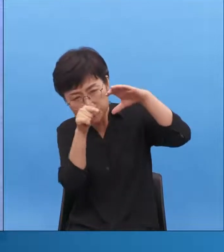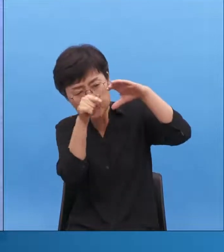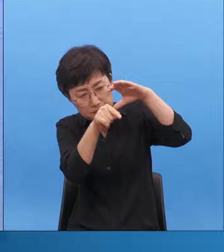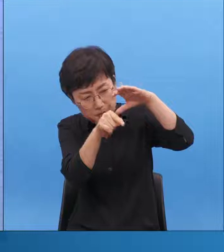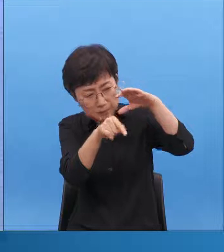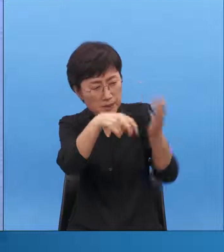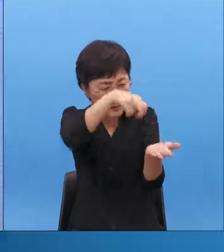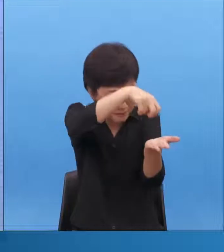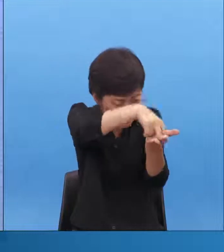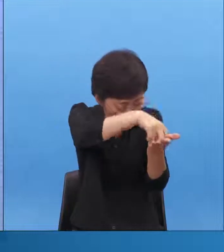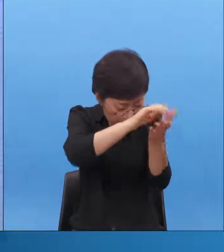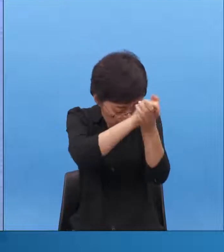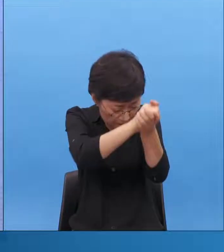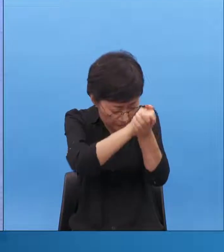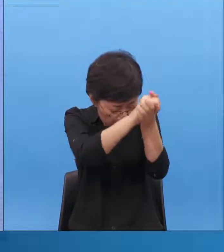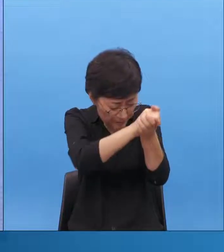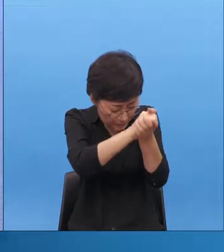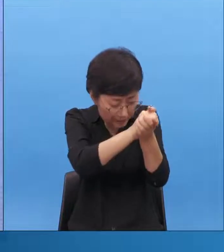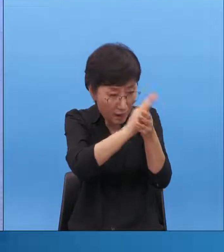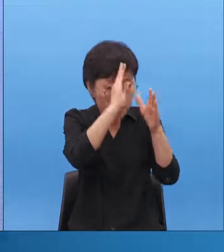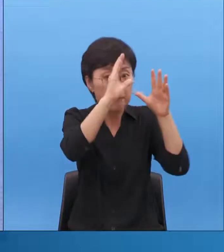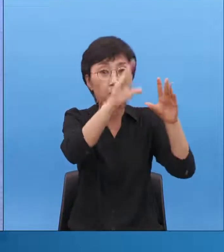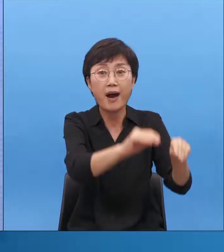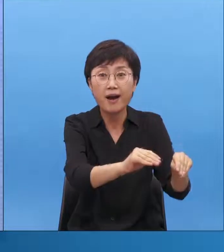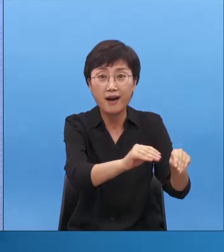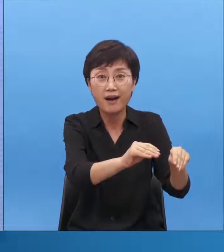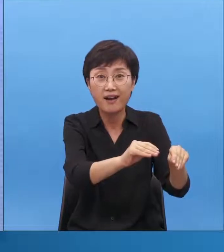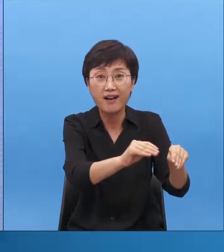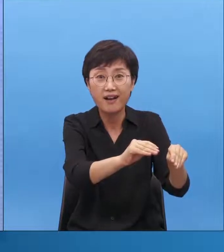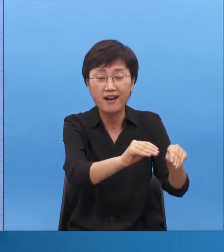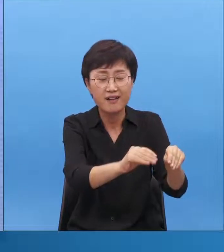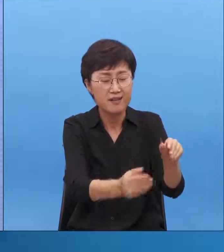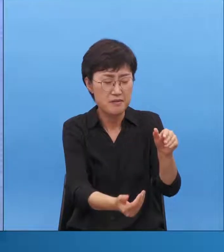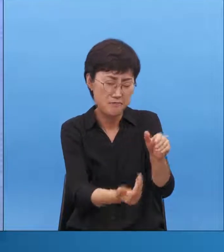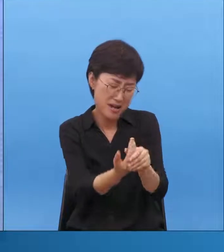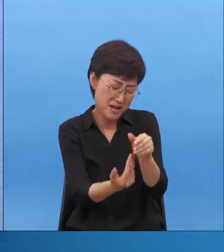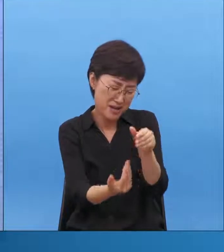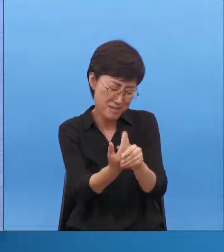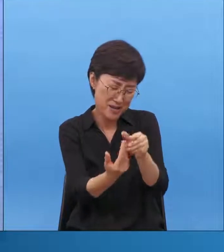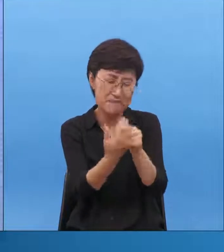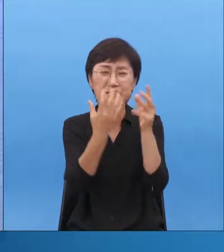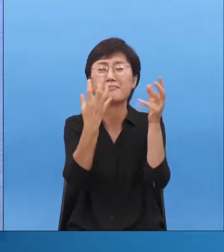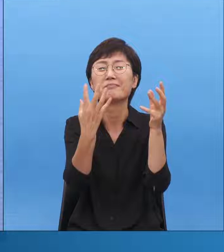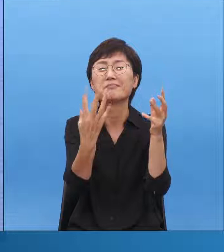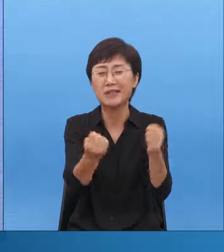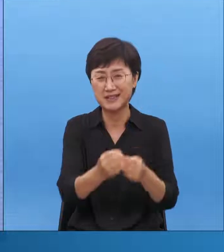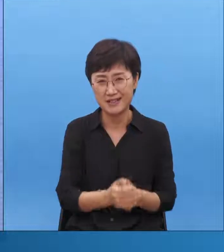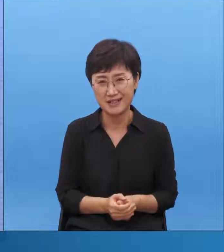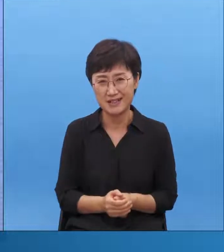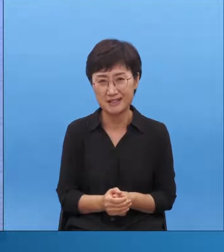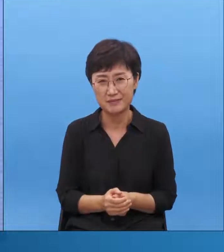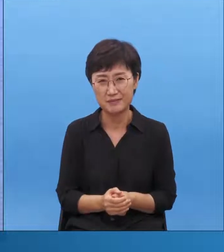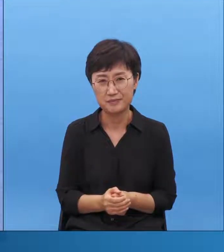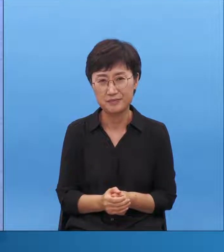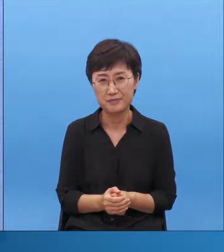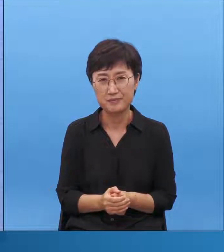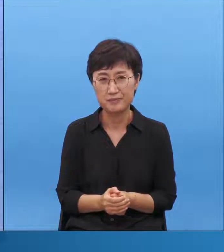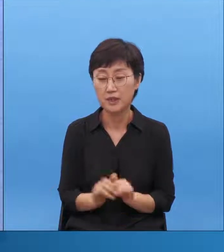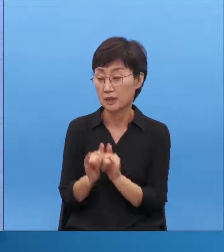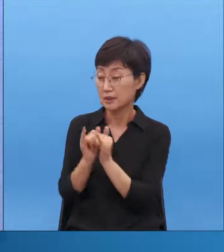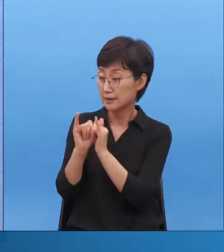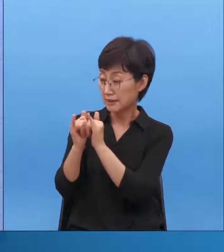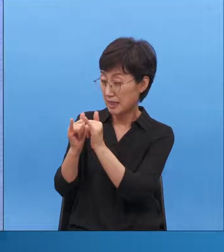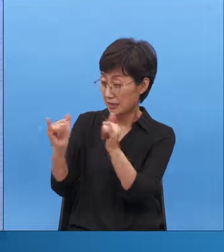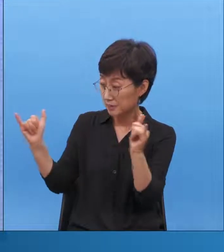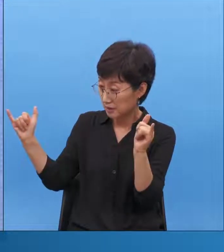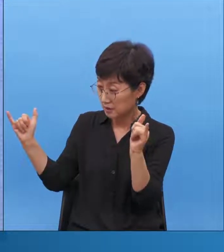tomb wasn't a place of idolatry, but wouldn't it be the same for us? They went there to pray. 많은 시대 가면 갈수록 인물들이 거기서 많은 것을